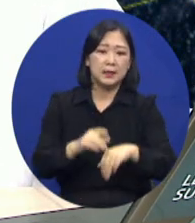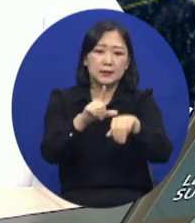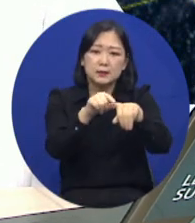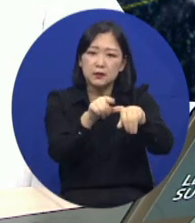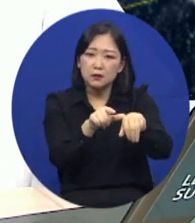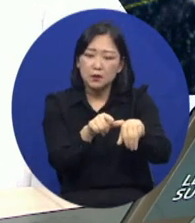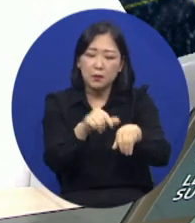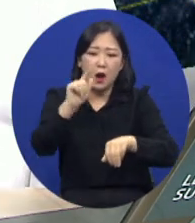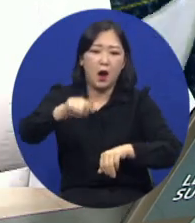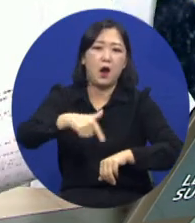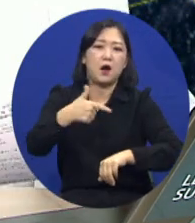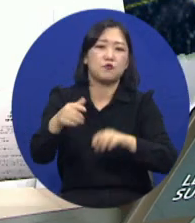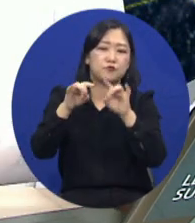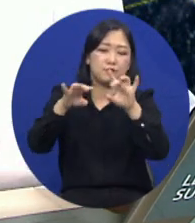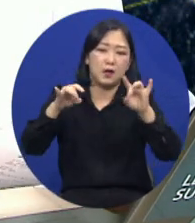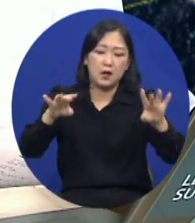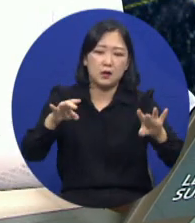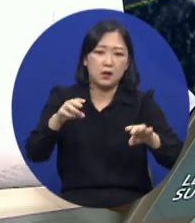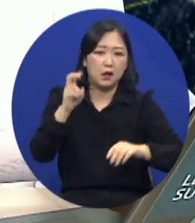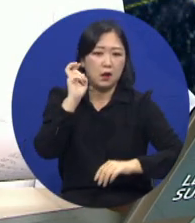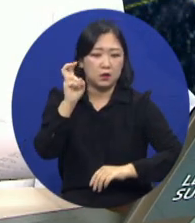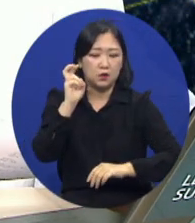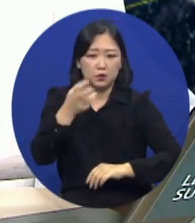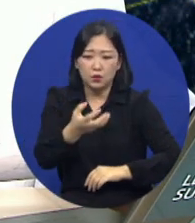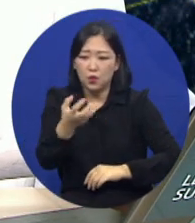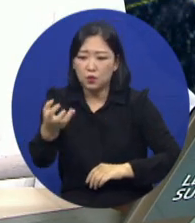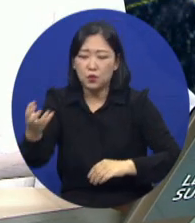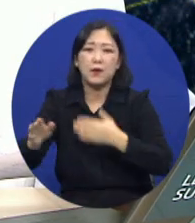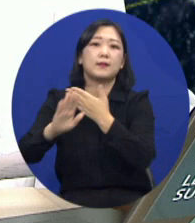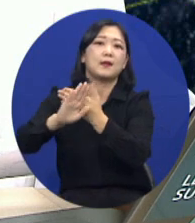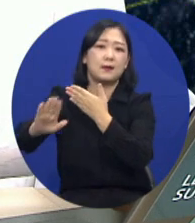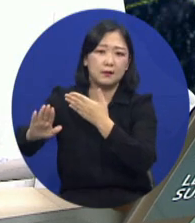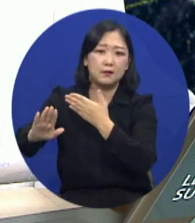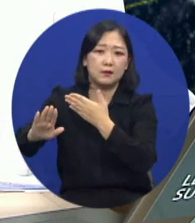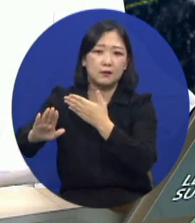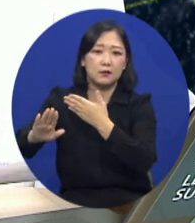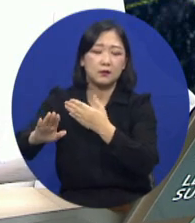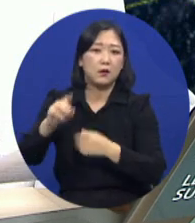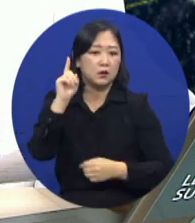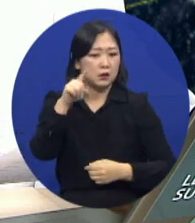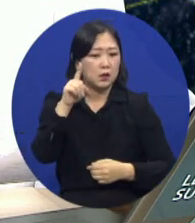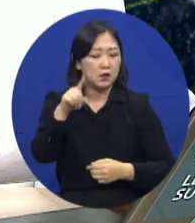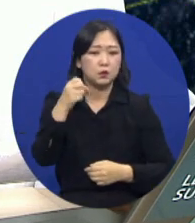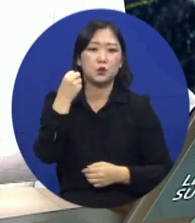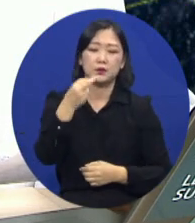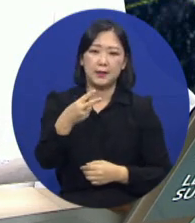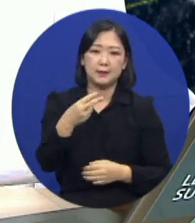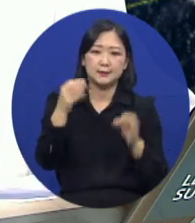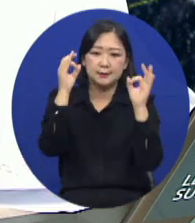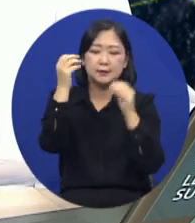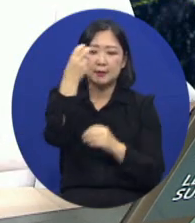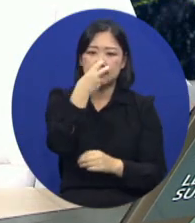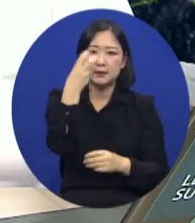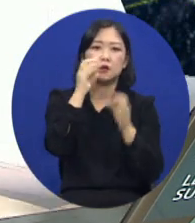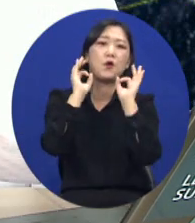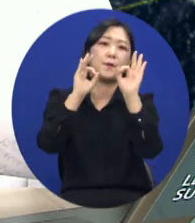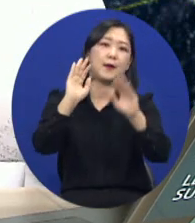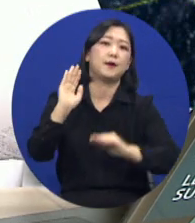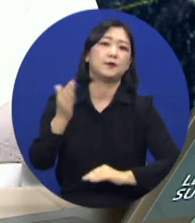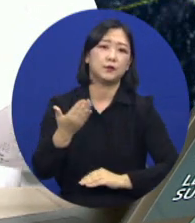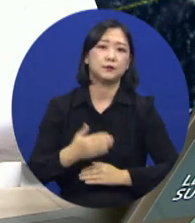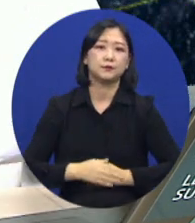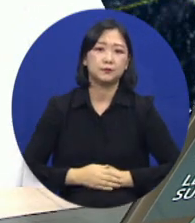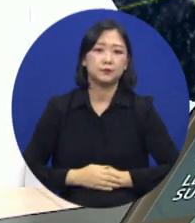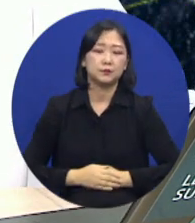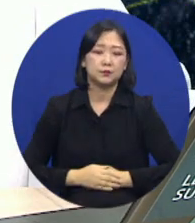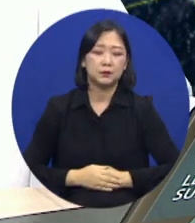시간대별로 하루마다 지금 태풍 예상 경로가 달라지고 있기 때문에 내일도 다시 한번 좀 지켜봐야 될 것 같다는 생각이 드는데